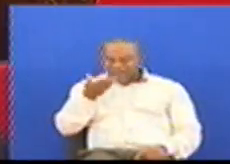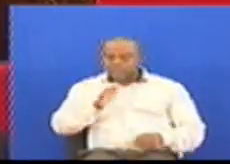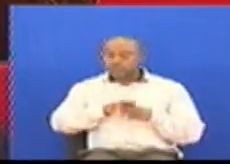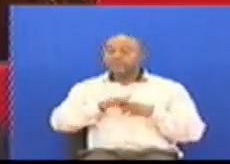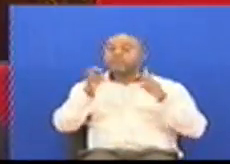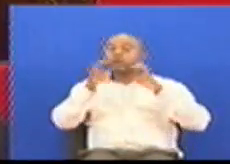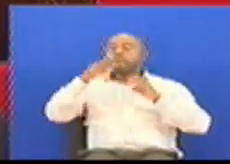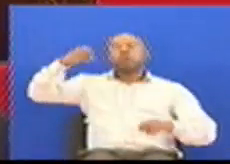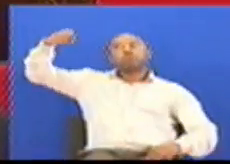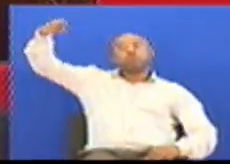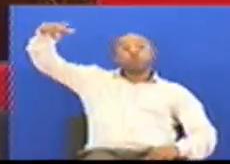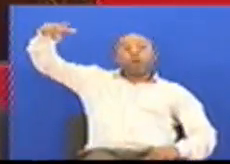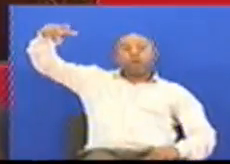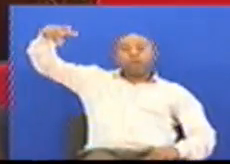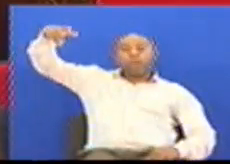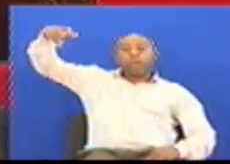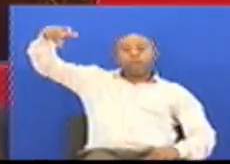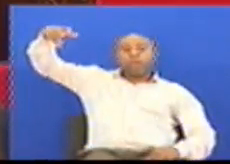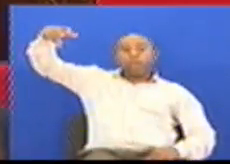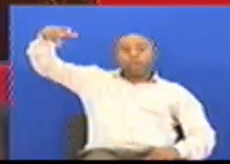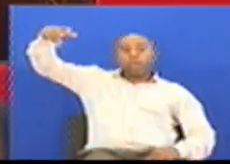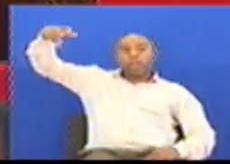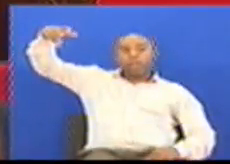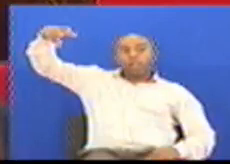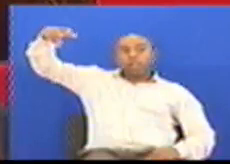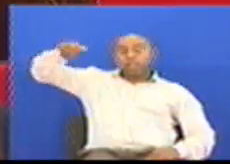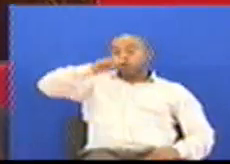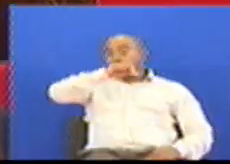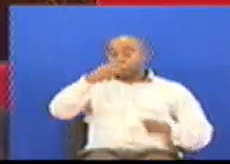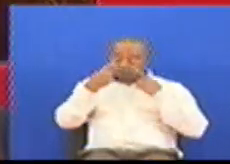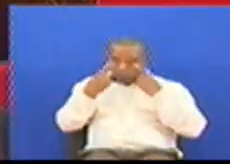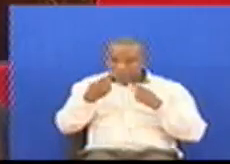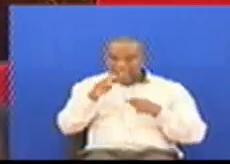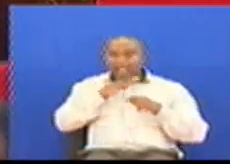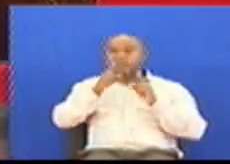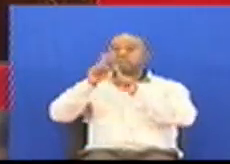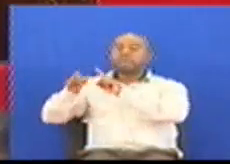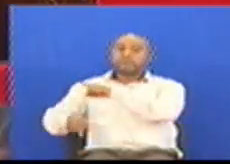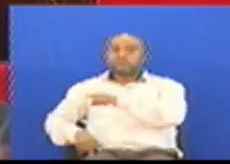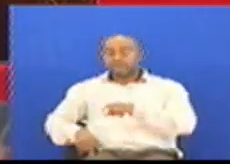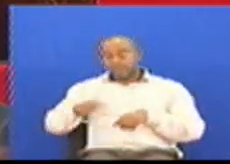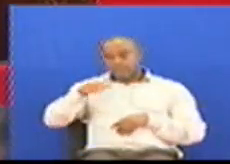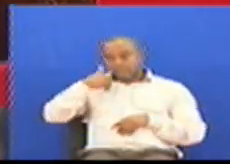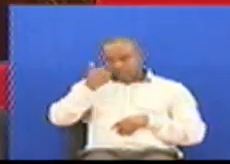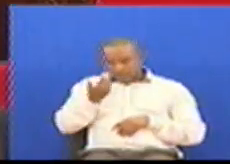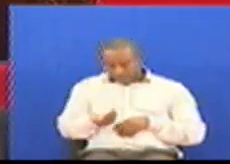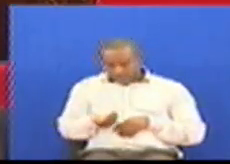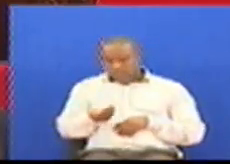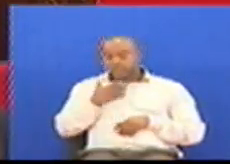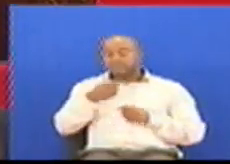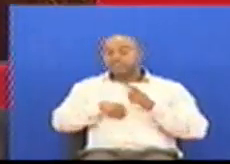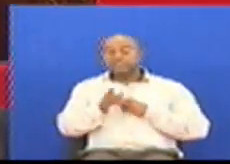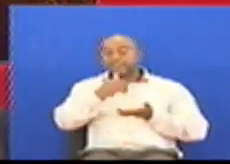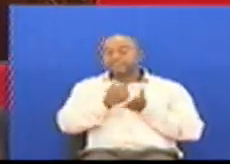ili wafurahie na wao maisha, waone taarifa mbalimbali pamoja na burudani. Baada ya kusema hayo, niingie katika sekta ya